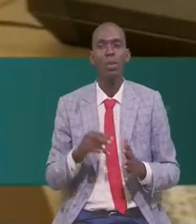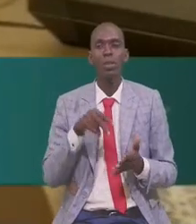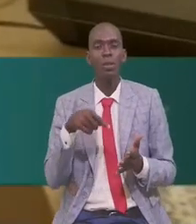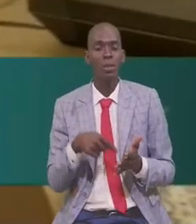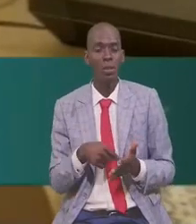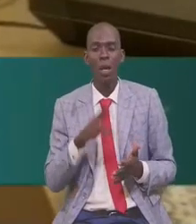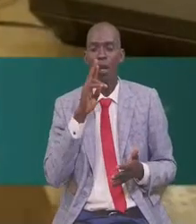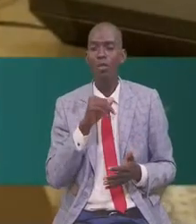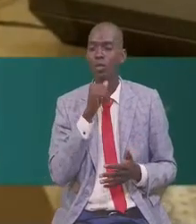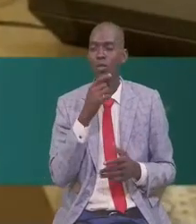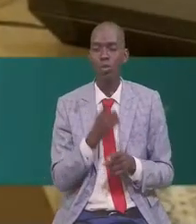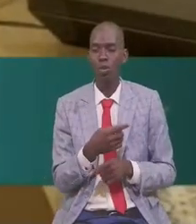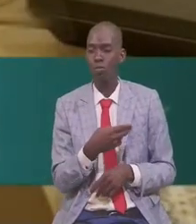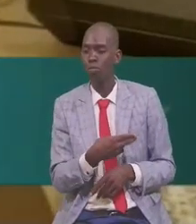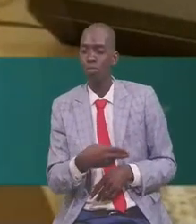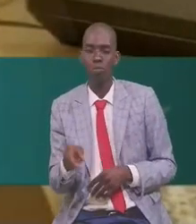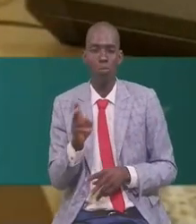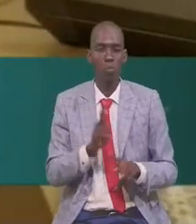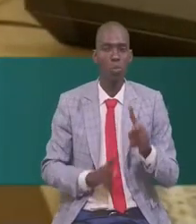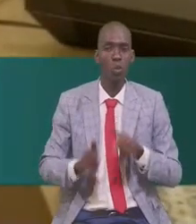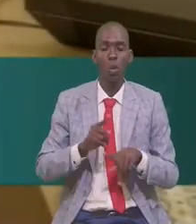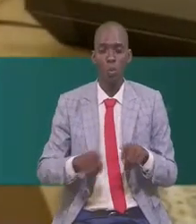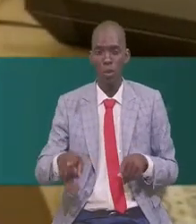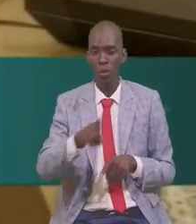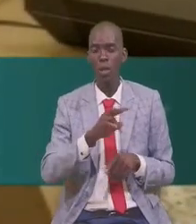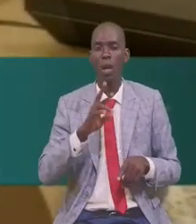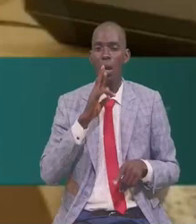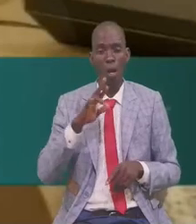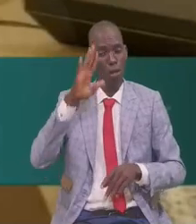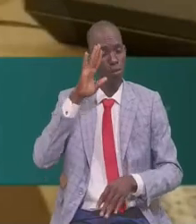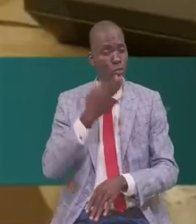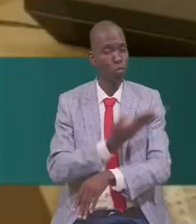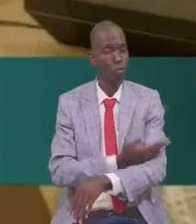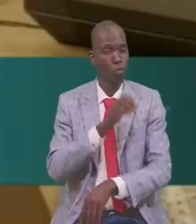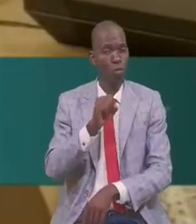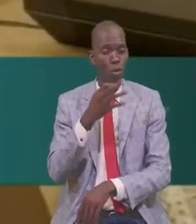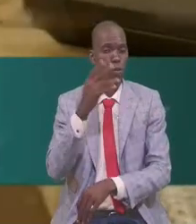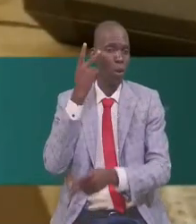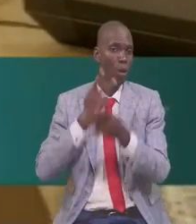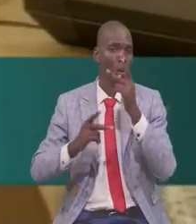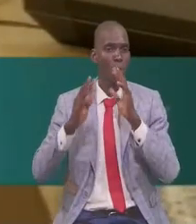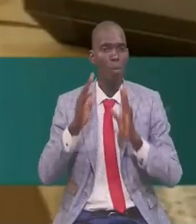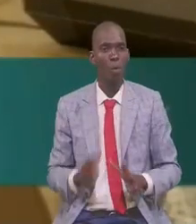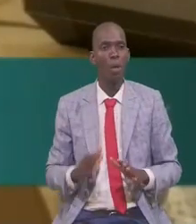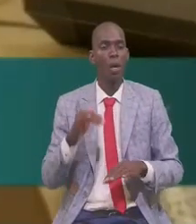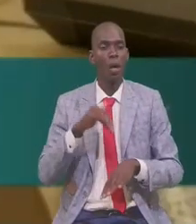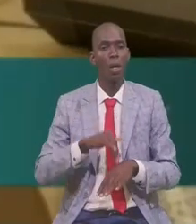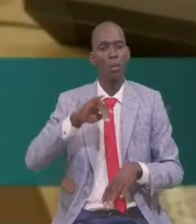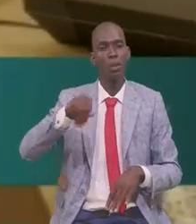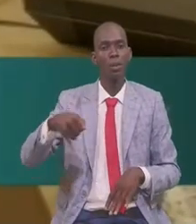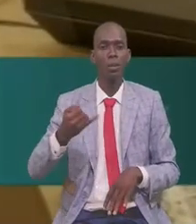étaient des gens qui savaient de quoi ils parlaient. Les fils des prophètes qui étaient à Jéricho s'approchaient d'Élisée.